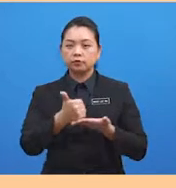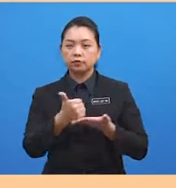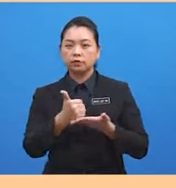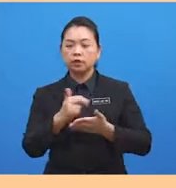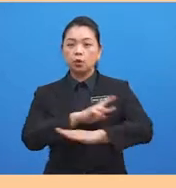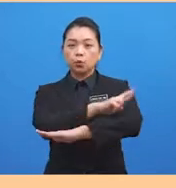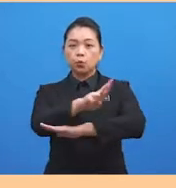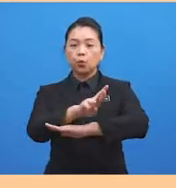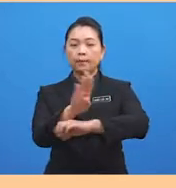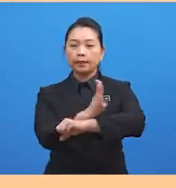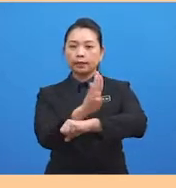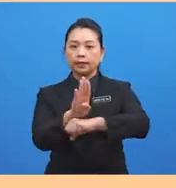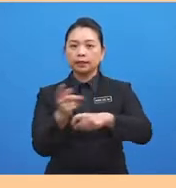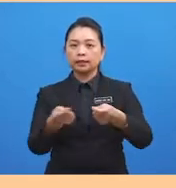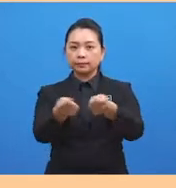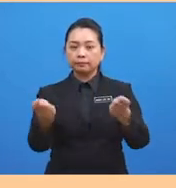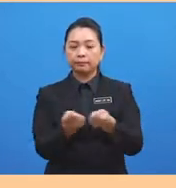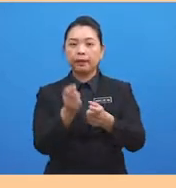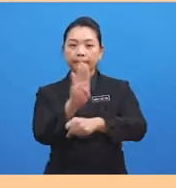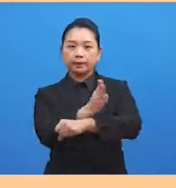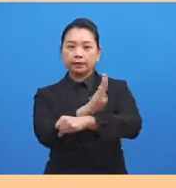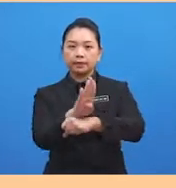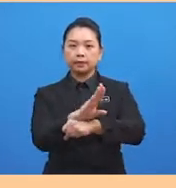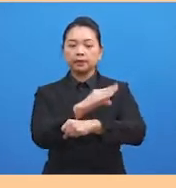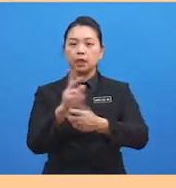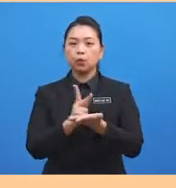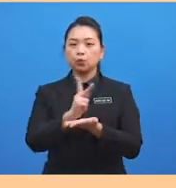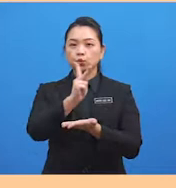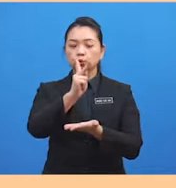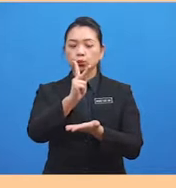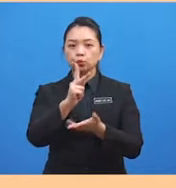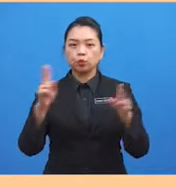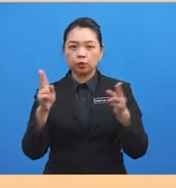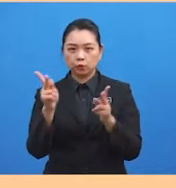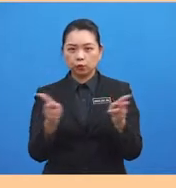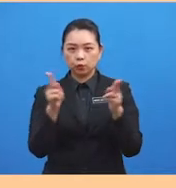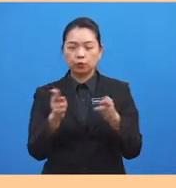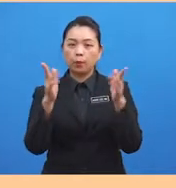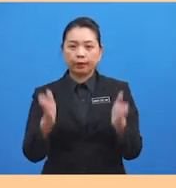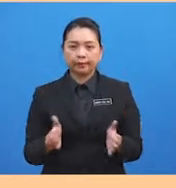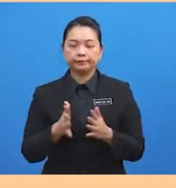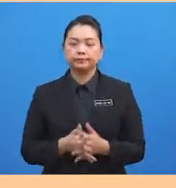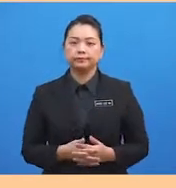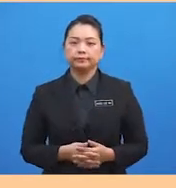ruang niaga, tapak peniagaan dan kursus